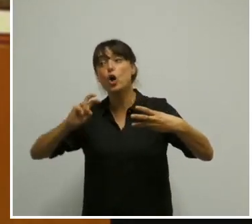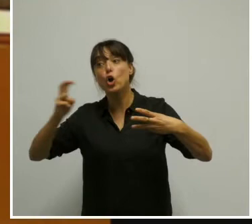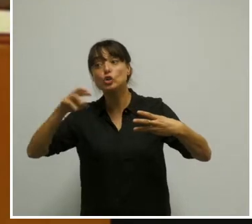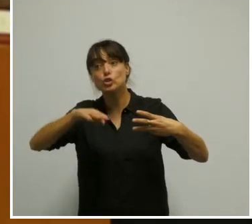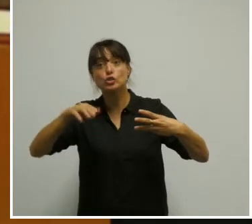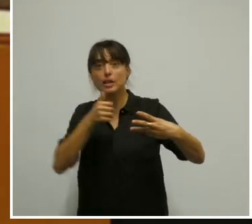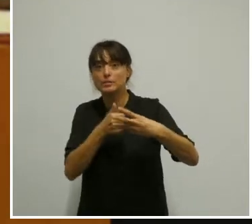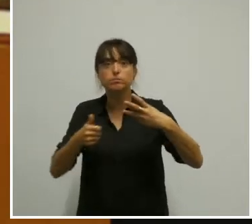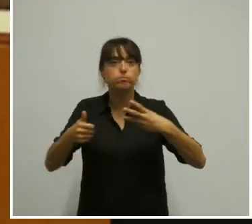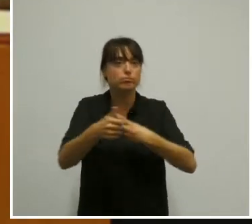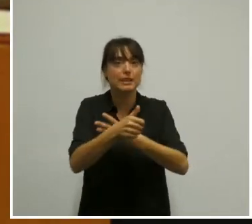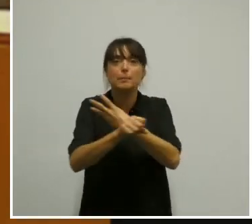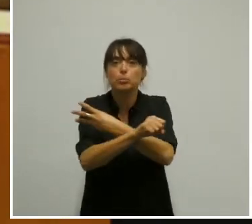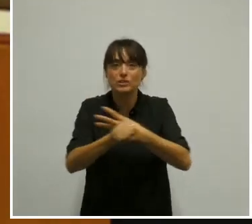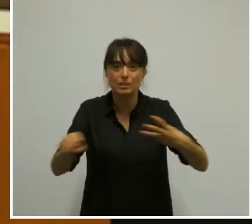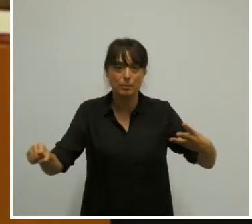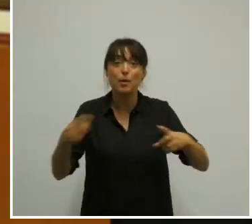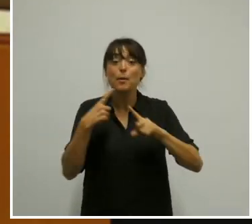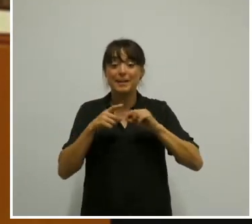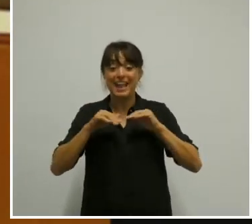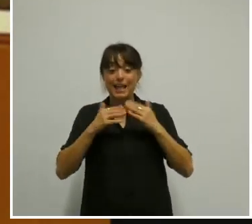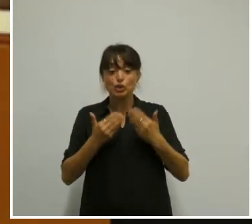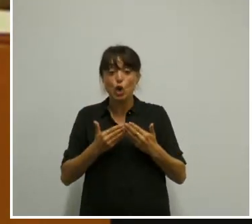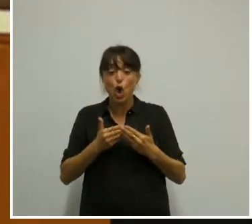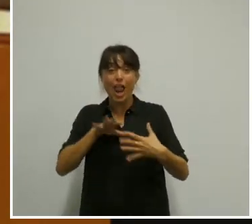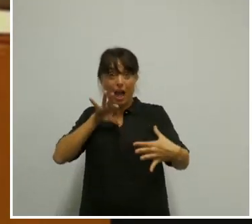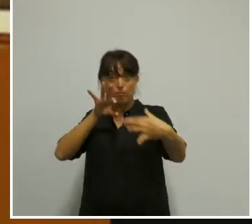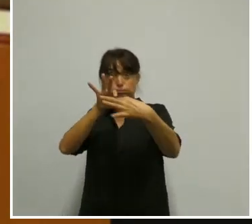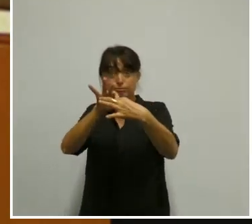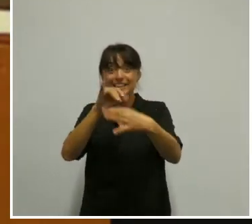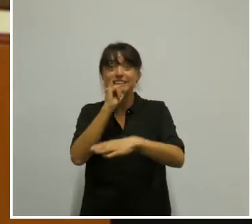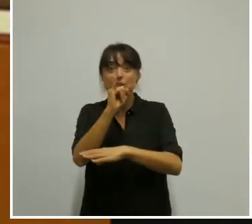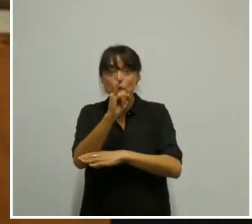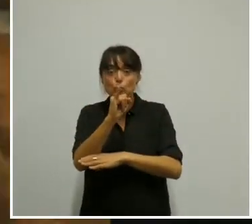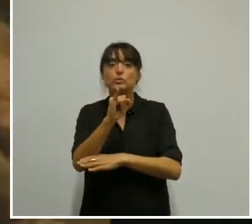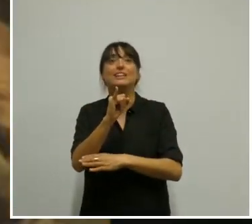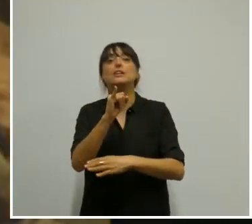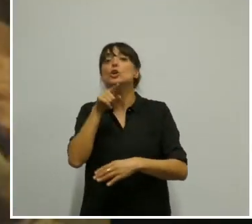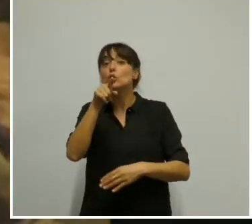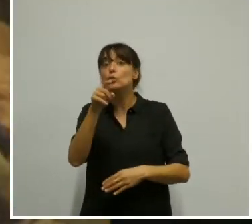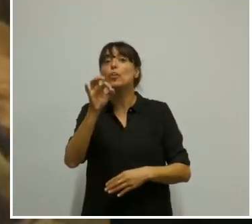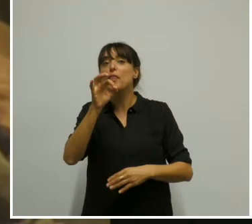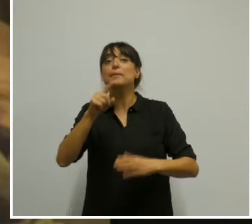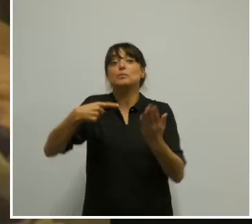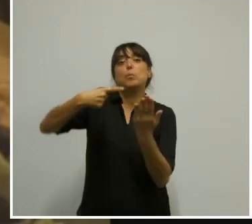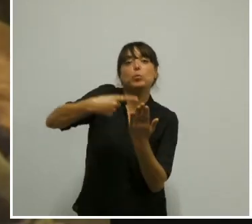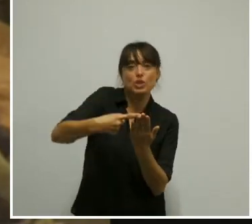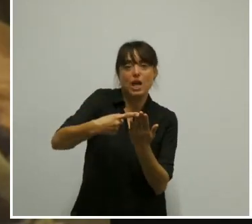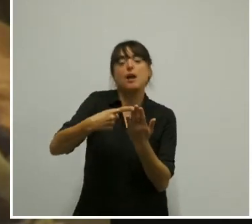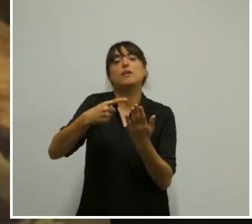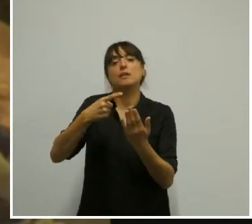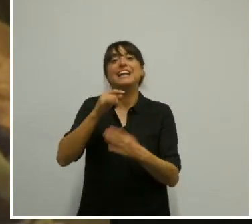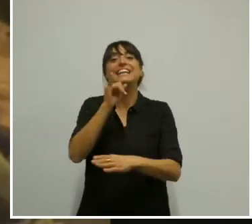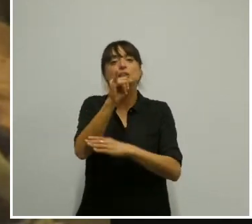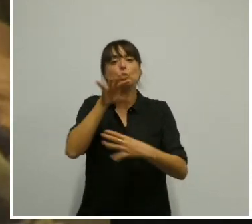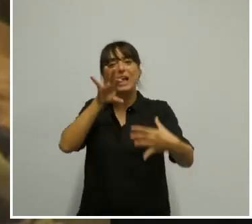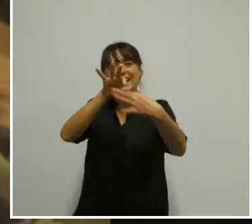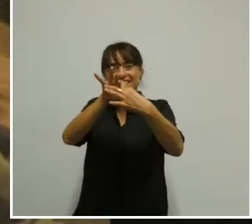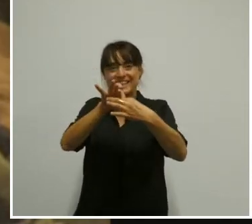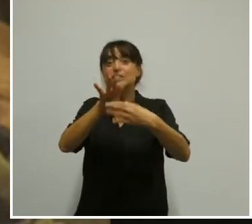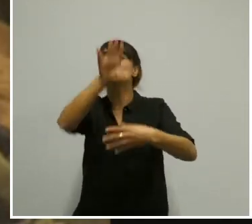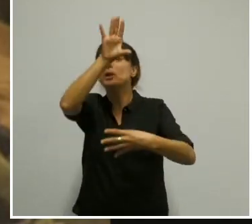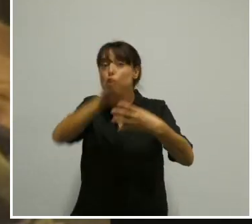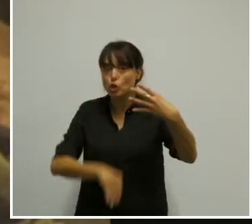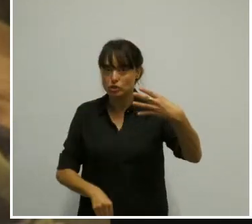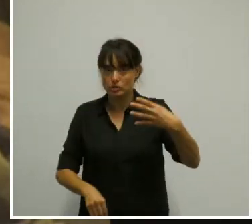un nen que es tenia escrit i de referència aquest i no va entrar perquè amb l'ampliació aquesta... Clar, l'ampliació es va fer un dia